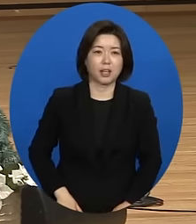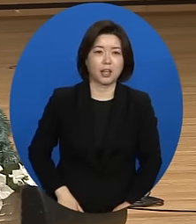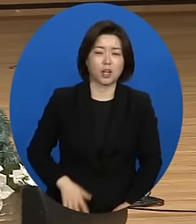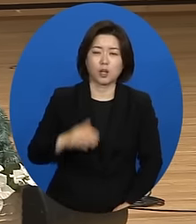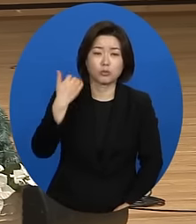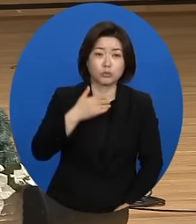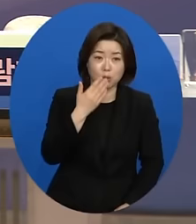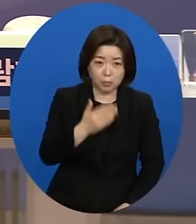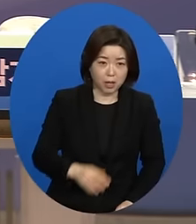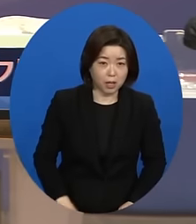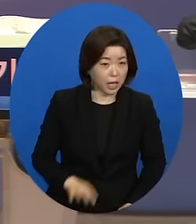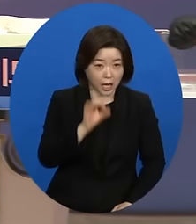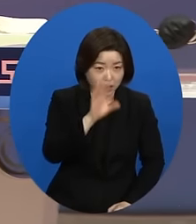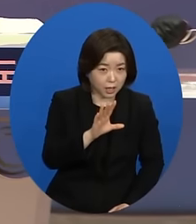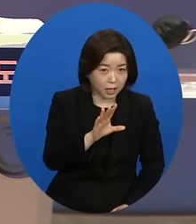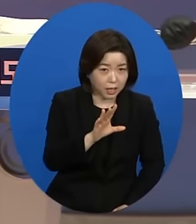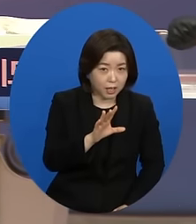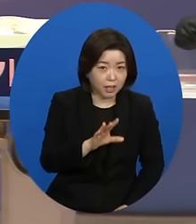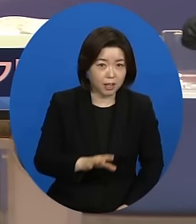안 됩니까?